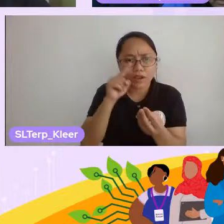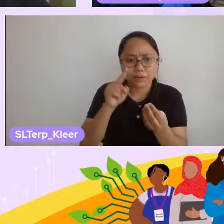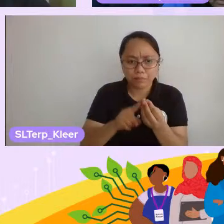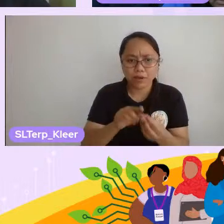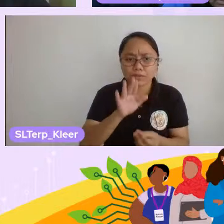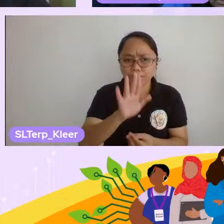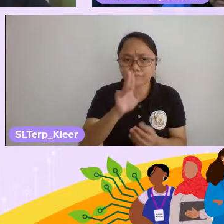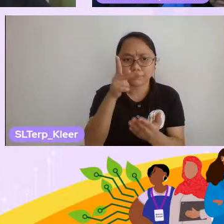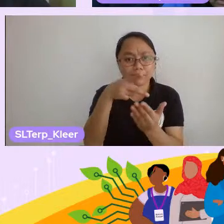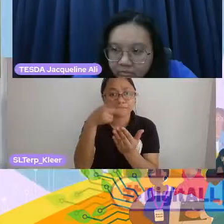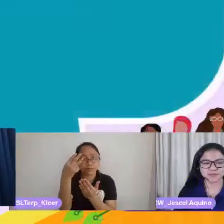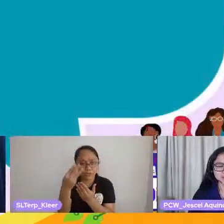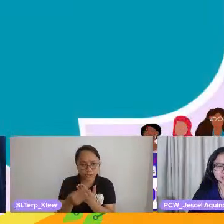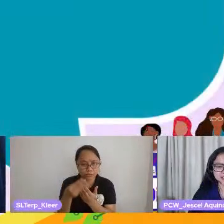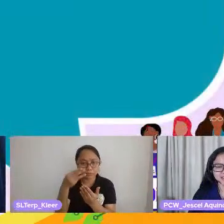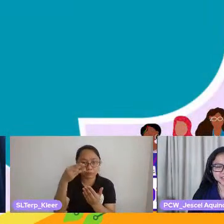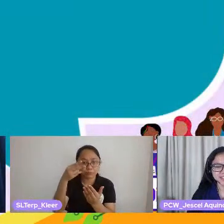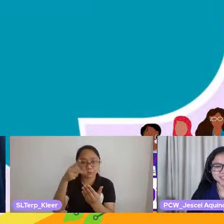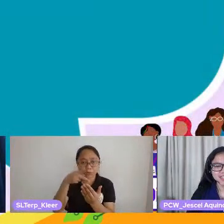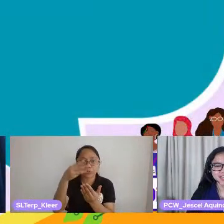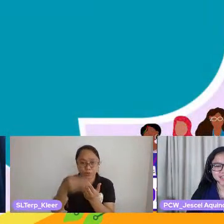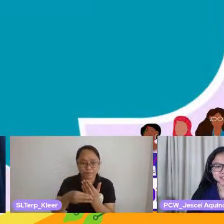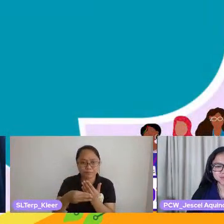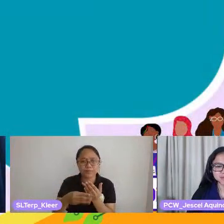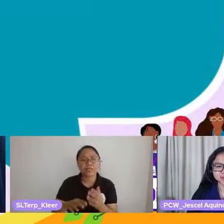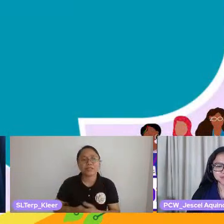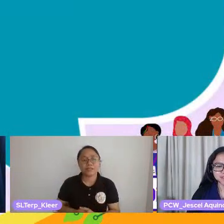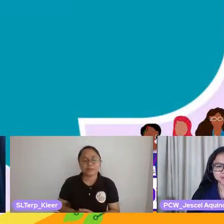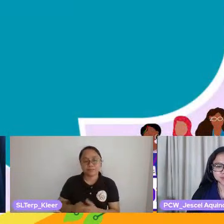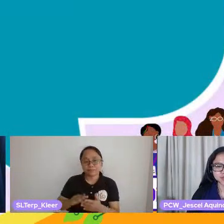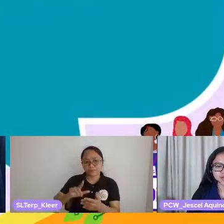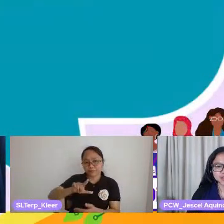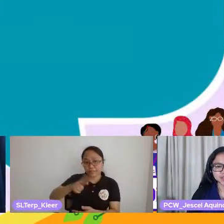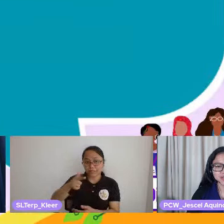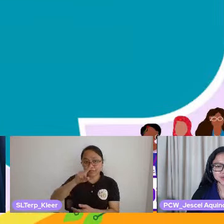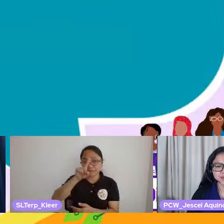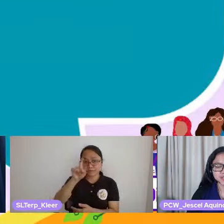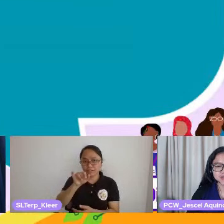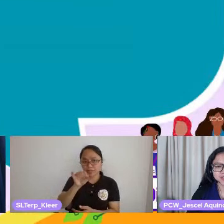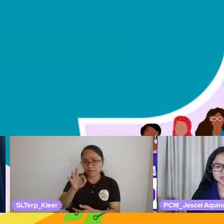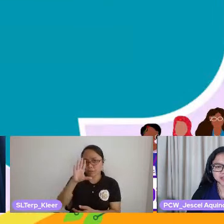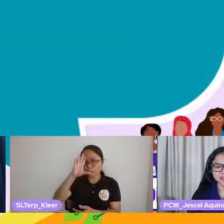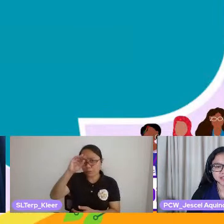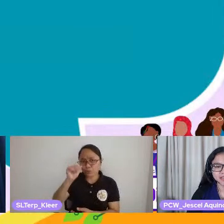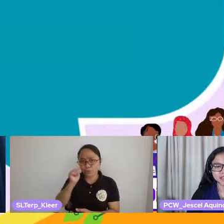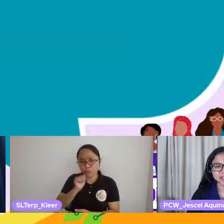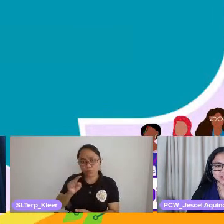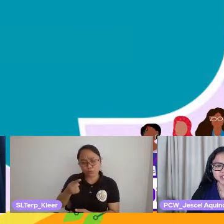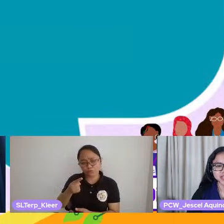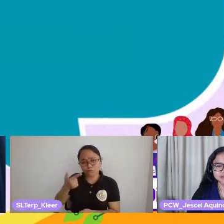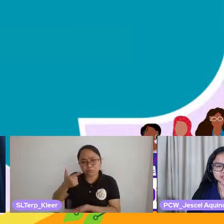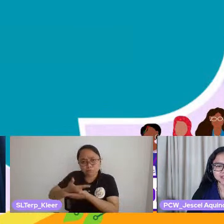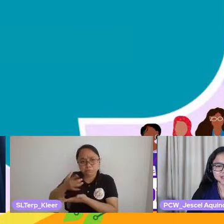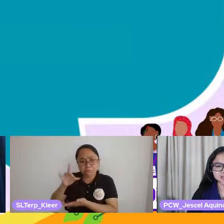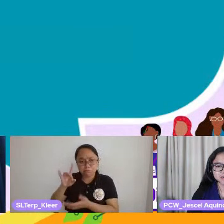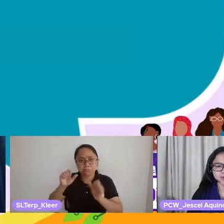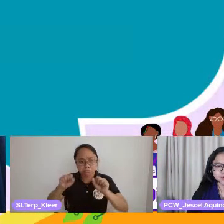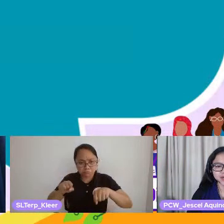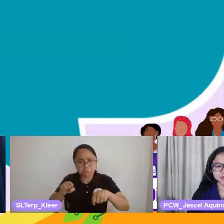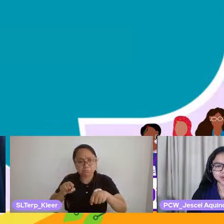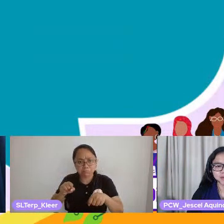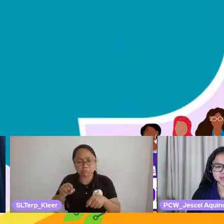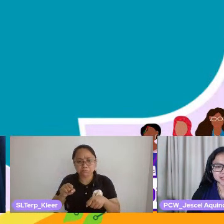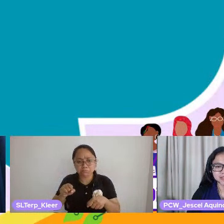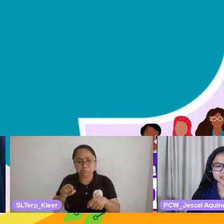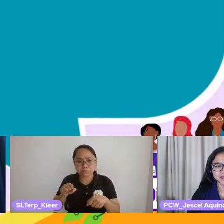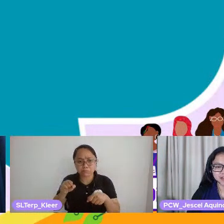projects na to. Next question po tayo. Ask ko po if the boy or girl is only grade 8, can he or she avail test the